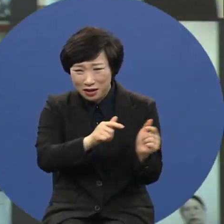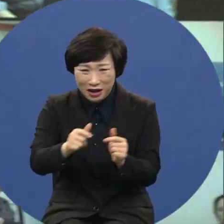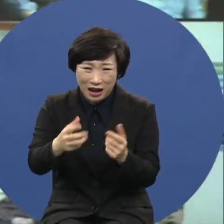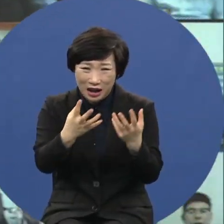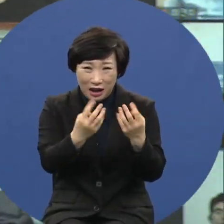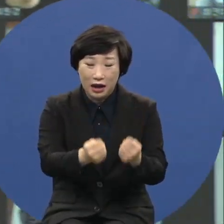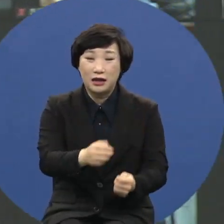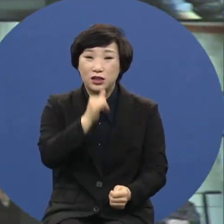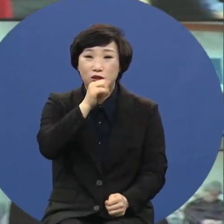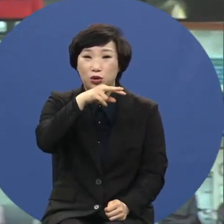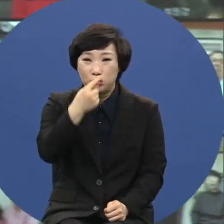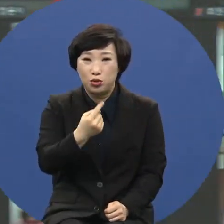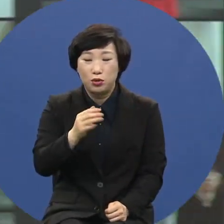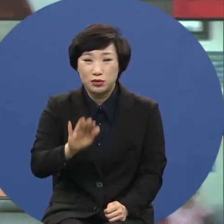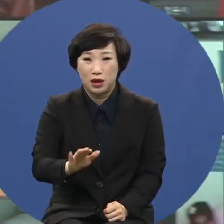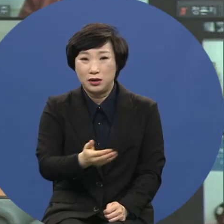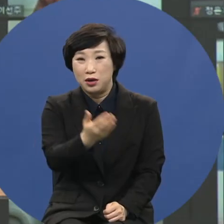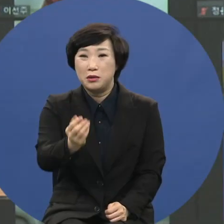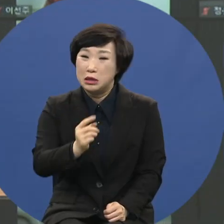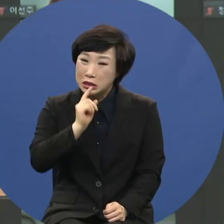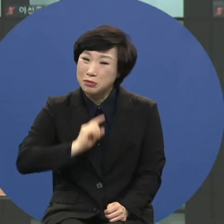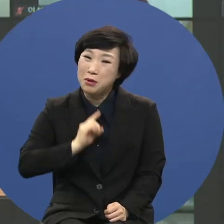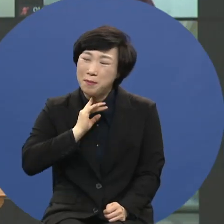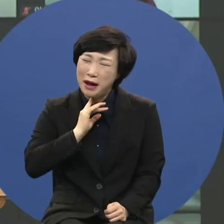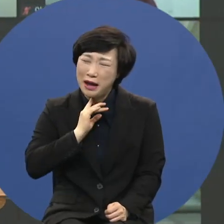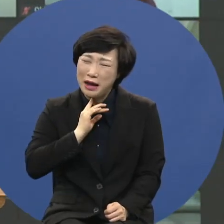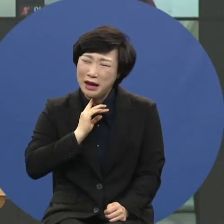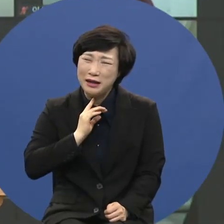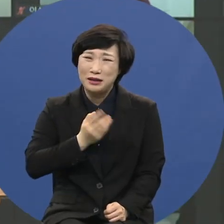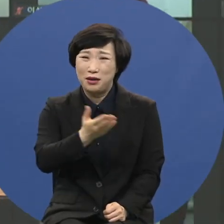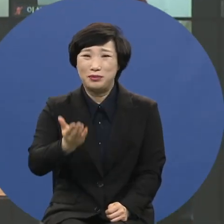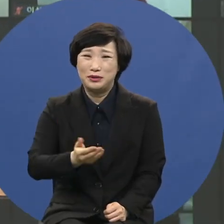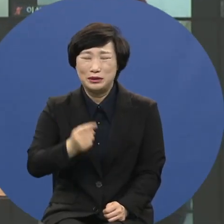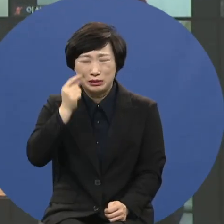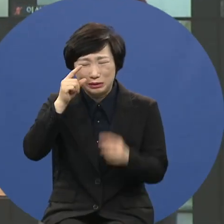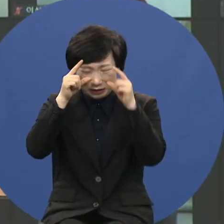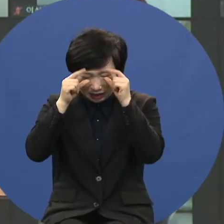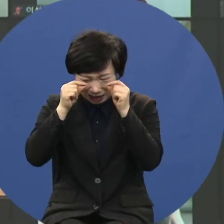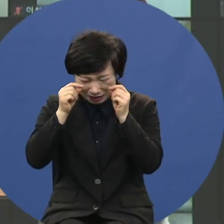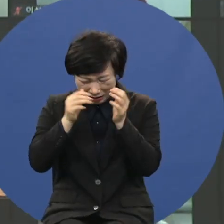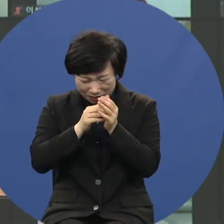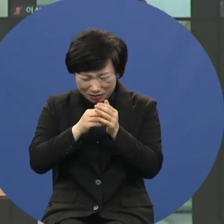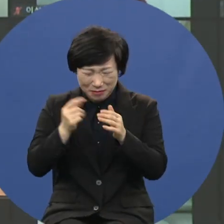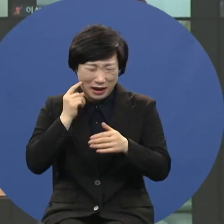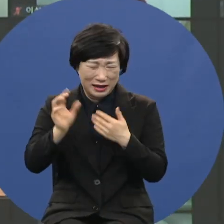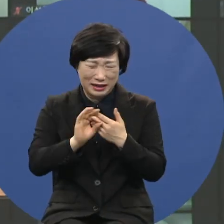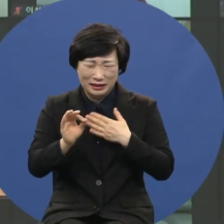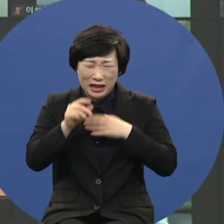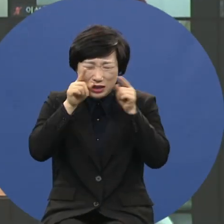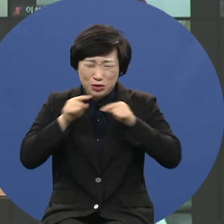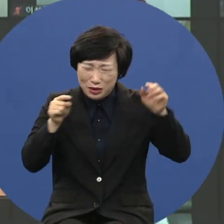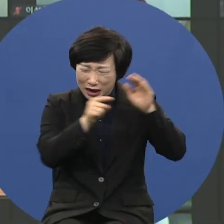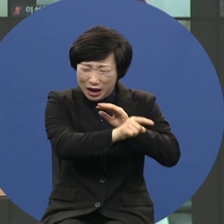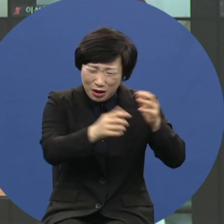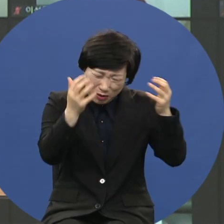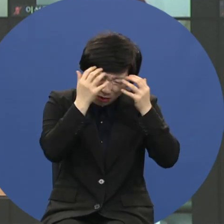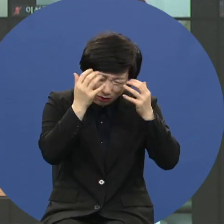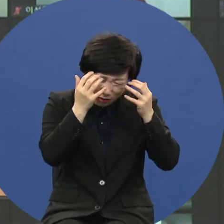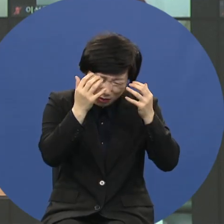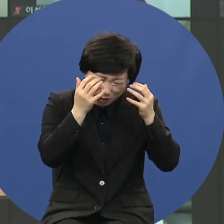당해도 단 1분이나마 눈 조용히 감고 내가 지옥에 가도 고통당하는